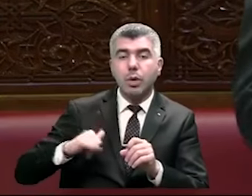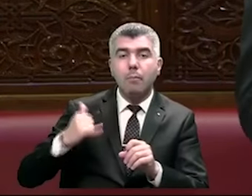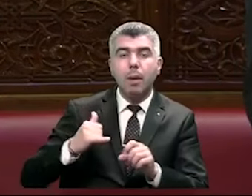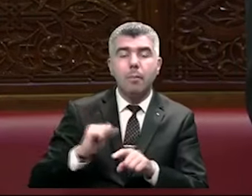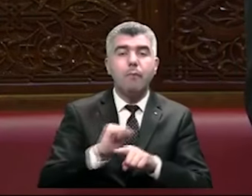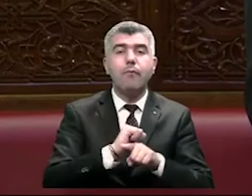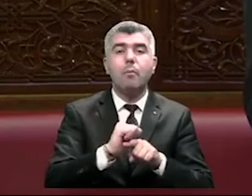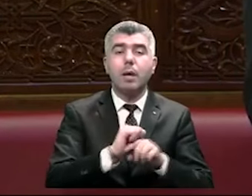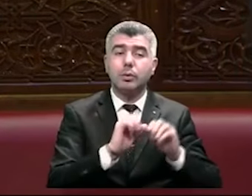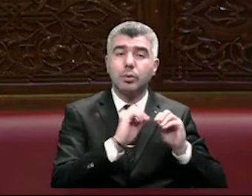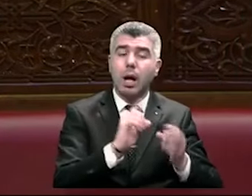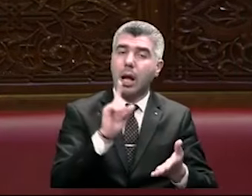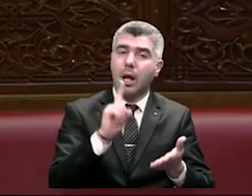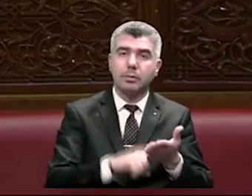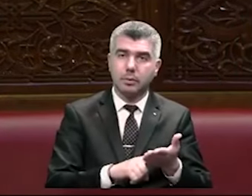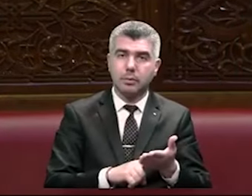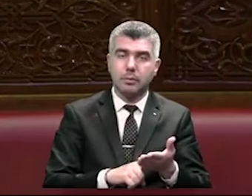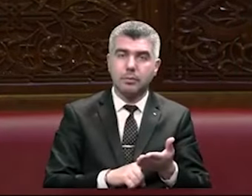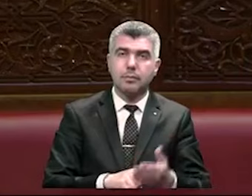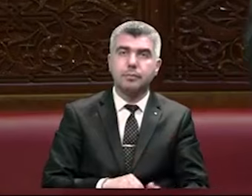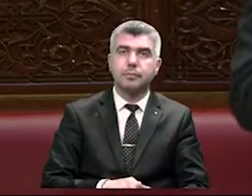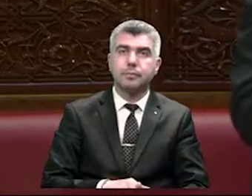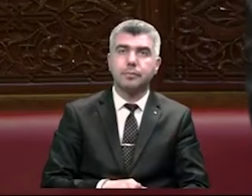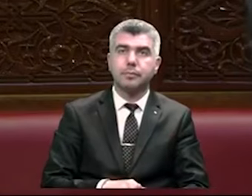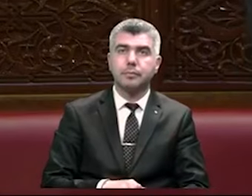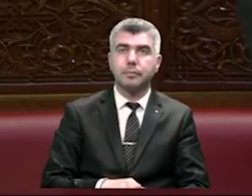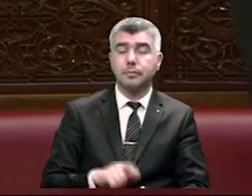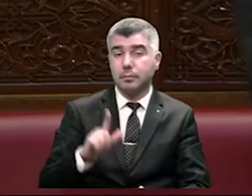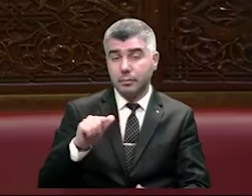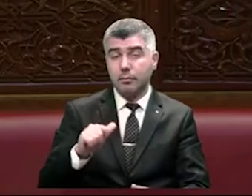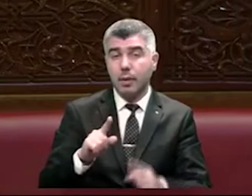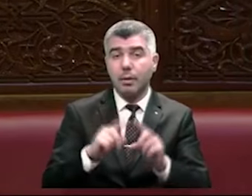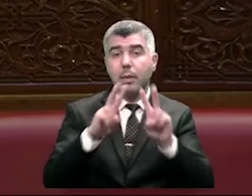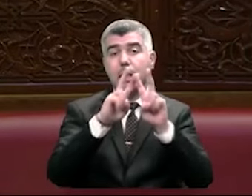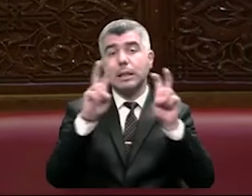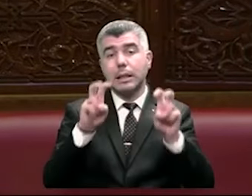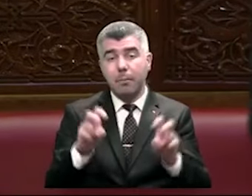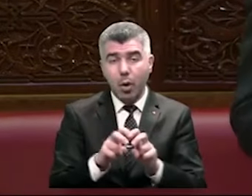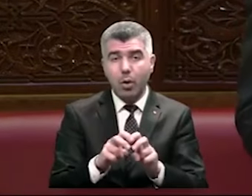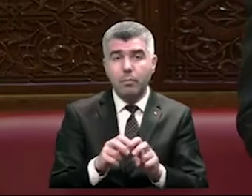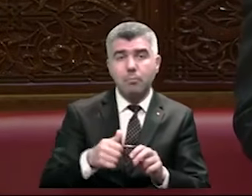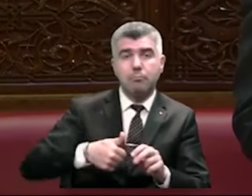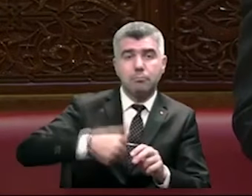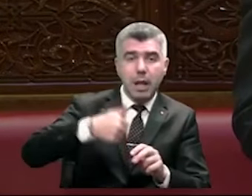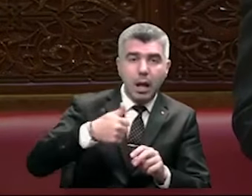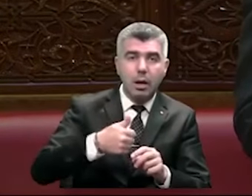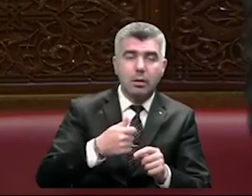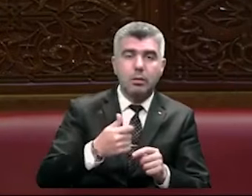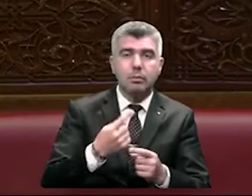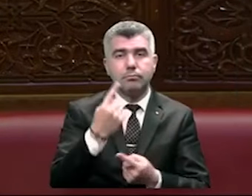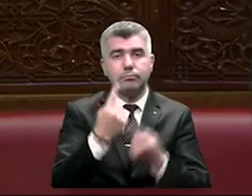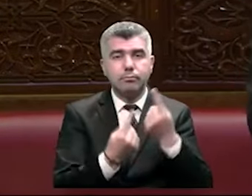بغنا نقتصد لان ربما ك وا البلوم غ يكون صالح ولا يكون